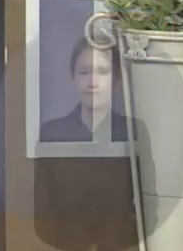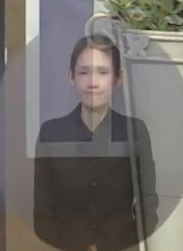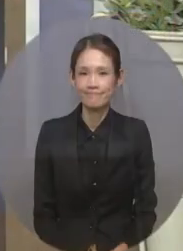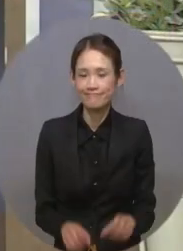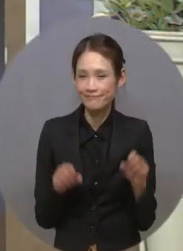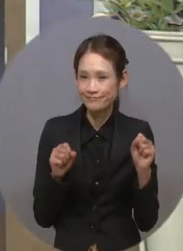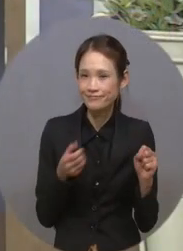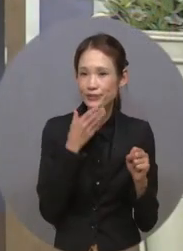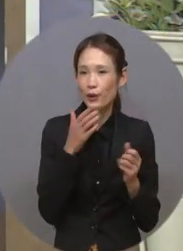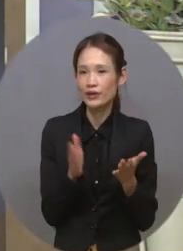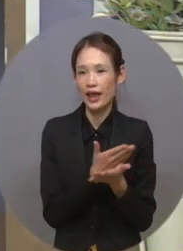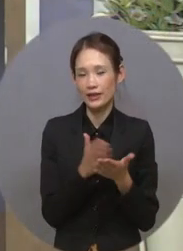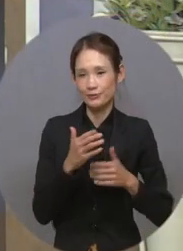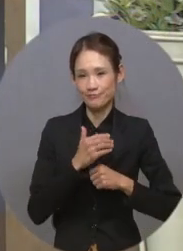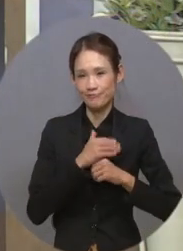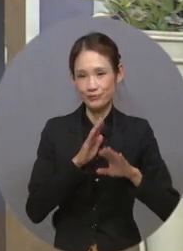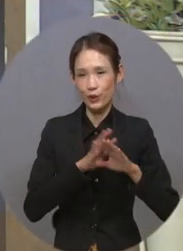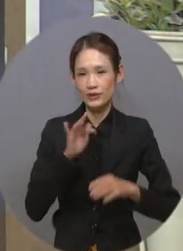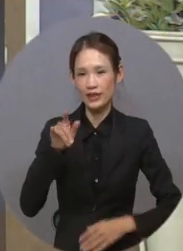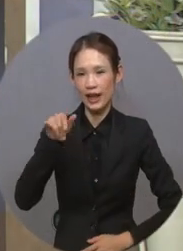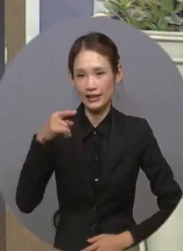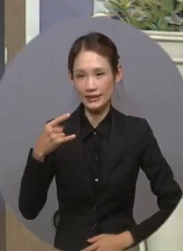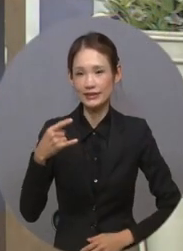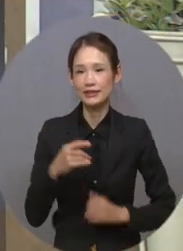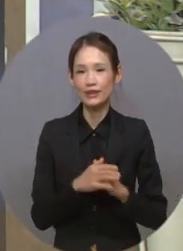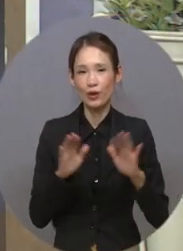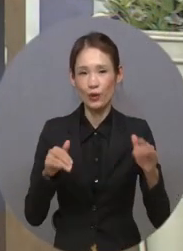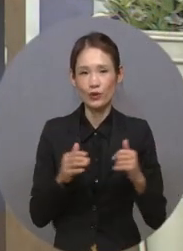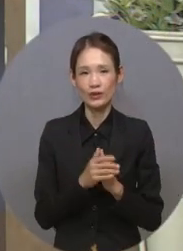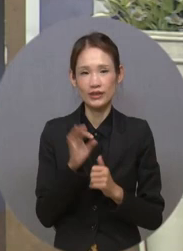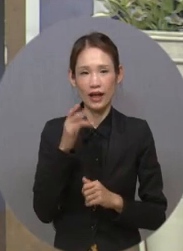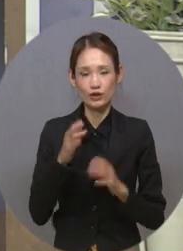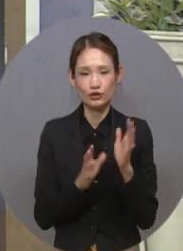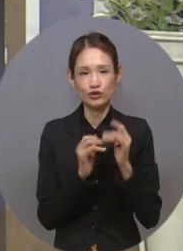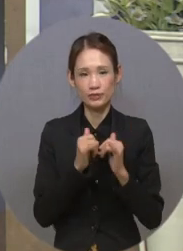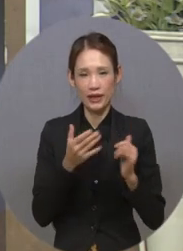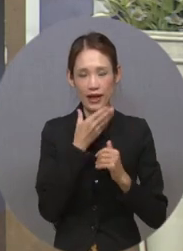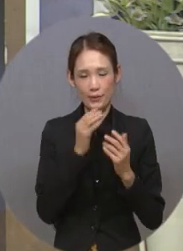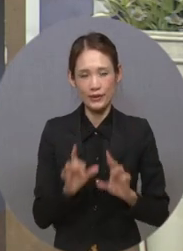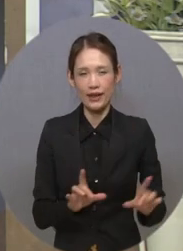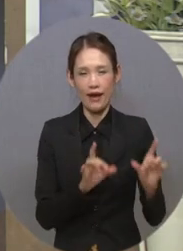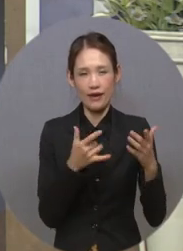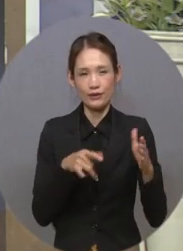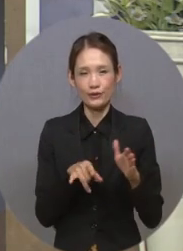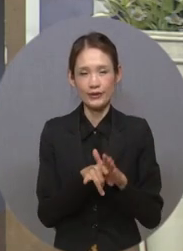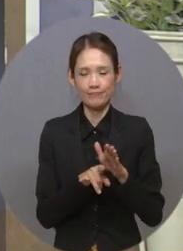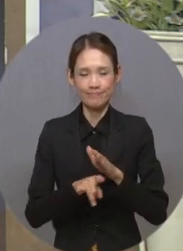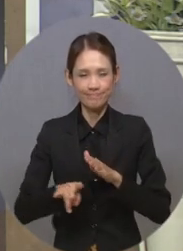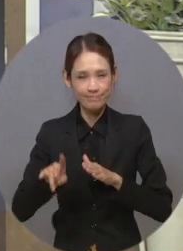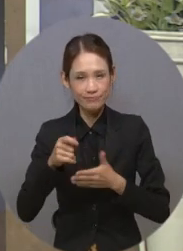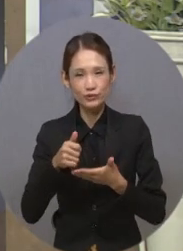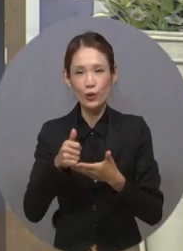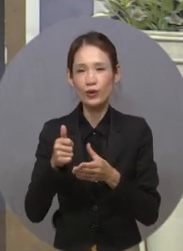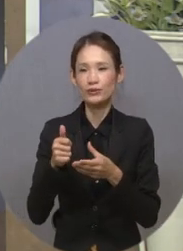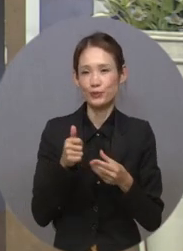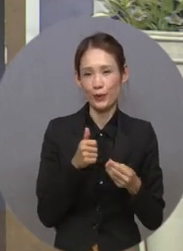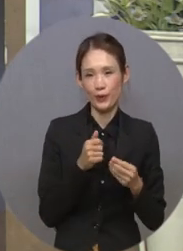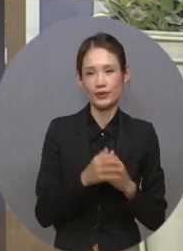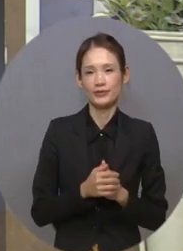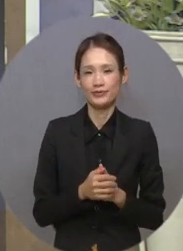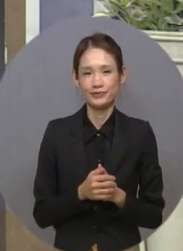안녕하세요. 행복 나눔 지킴이의 손자희입니다. 네, 오늘은 양주 시민이 행복한 삶을 살아갈 수 있도록 앞장서서 노력하는 분을